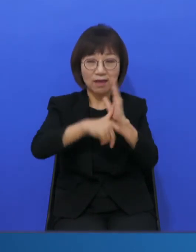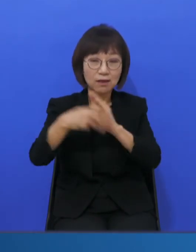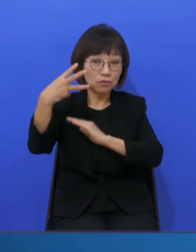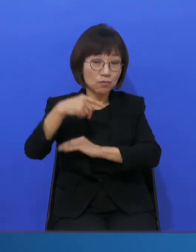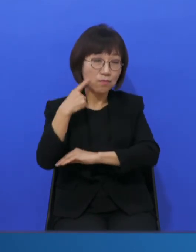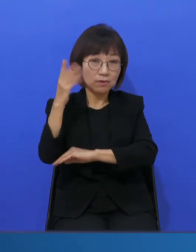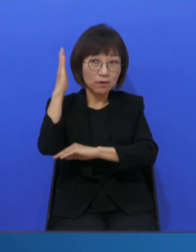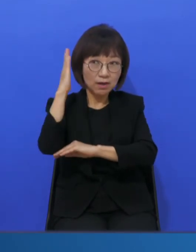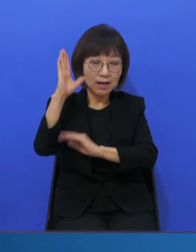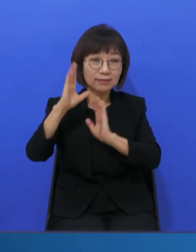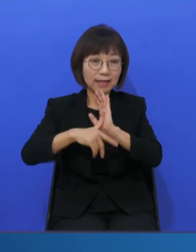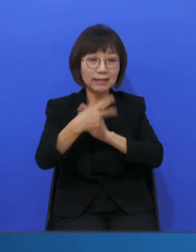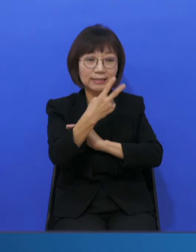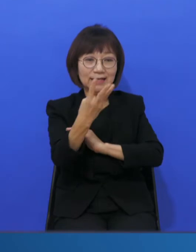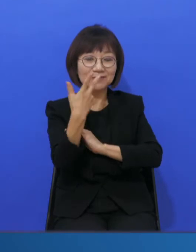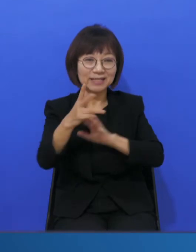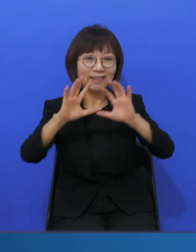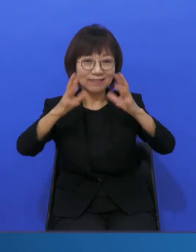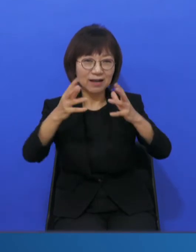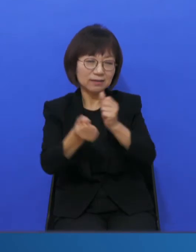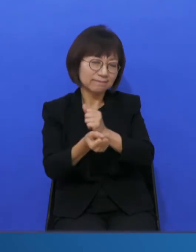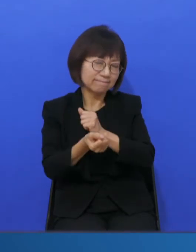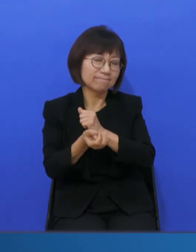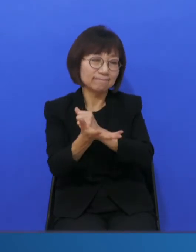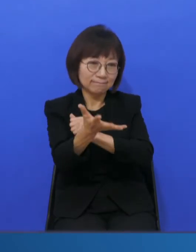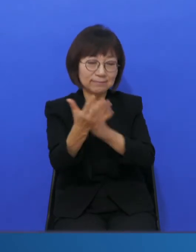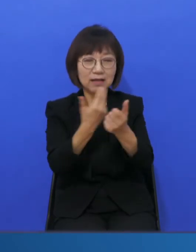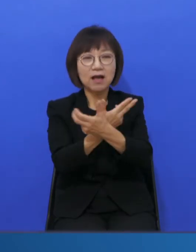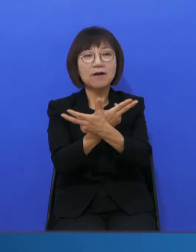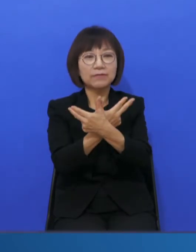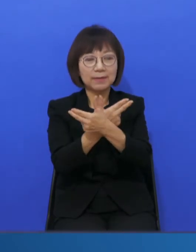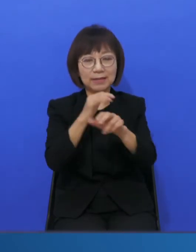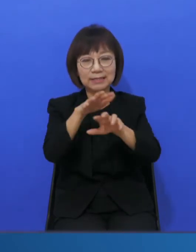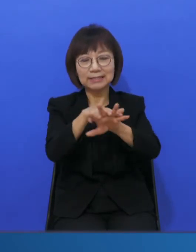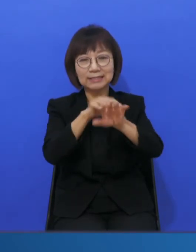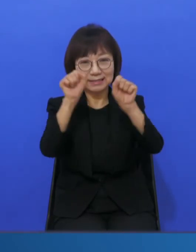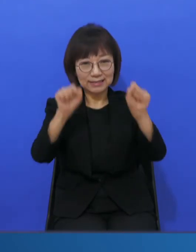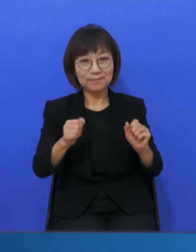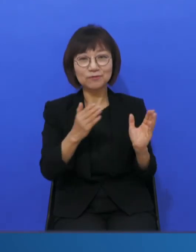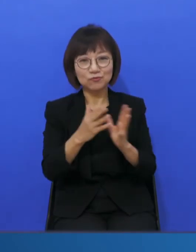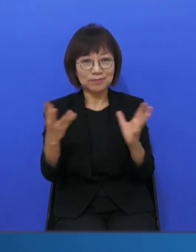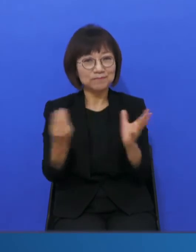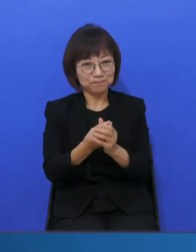목사의 메시지를 237 나라에 직접 전달할 수 있는 비대면 시스템이 준비됩니다.